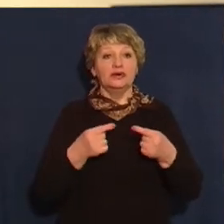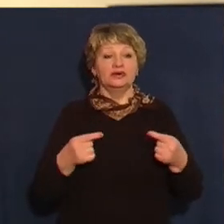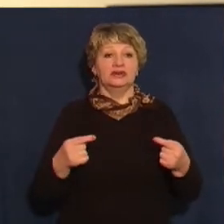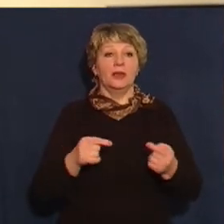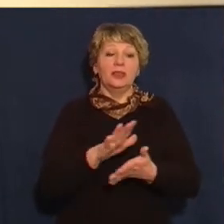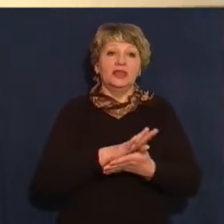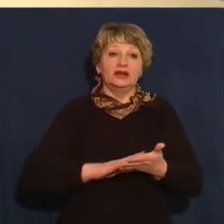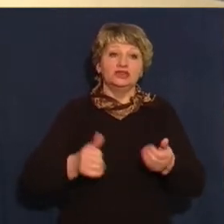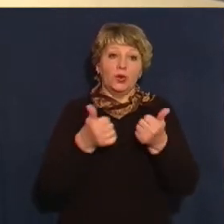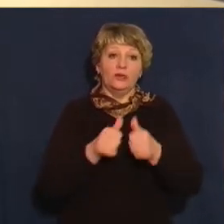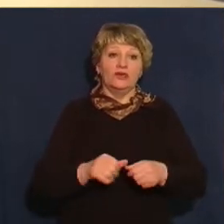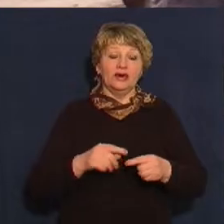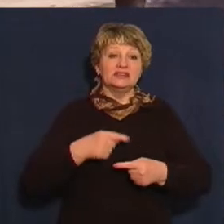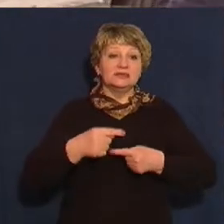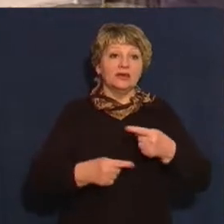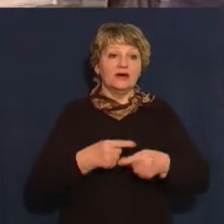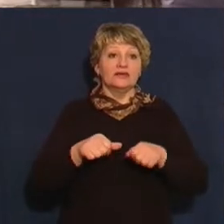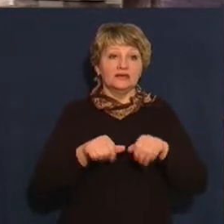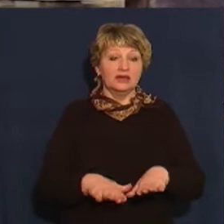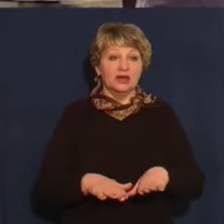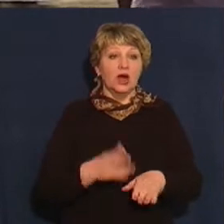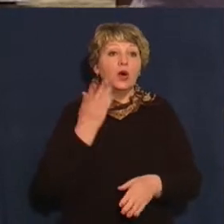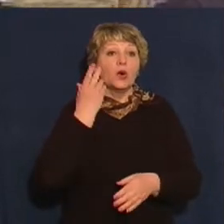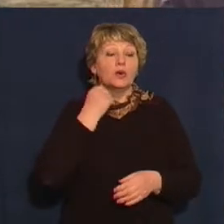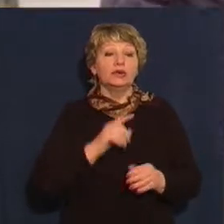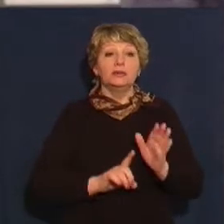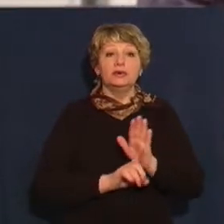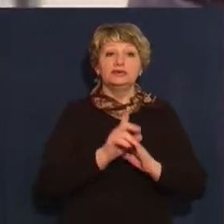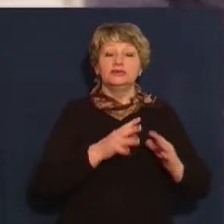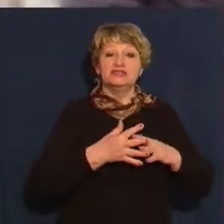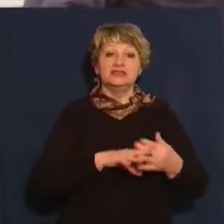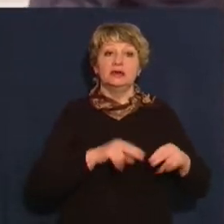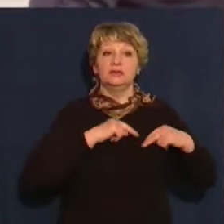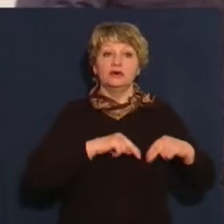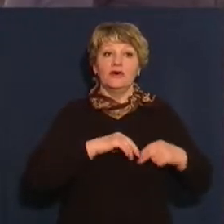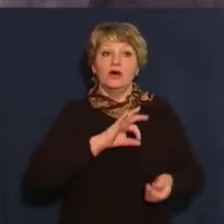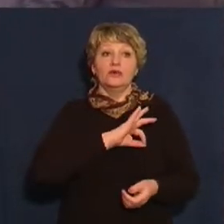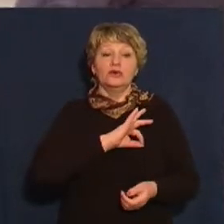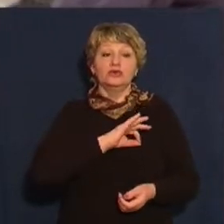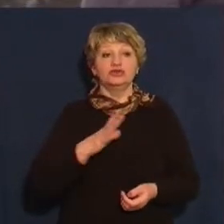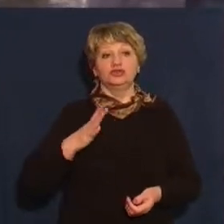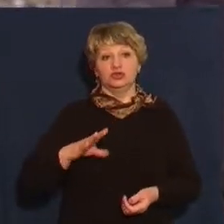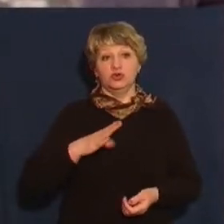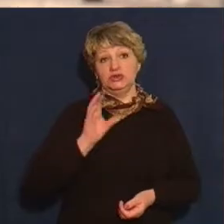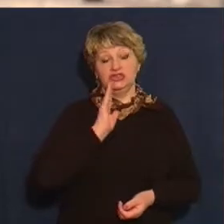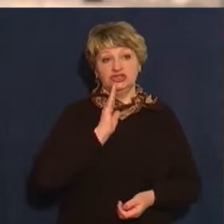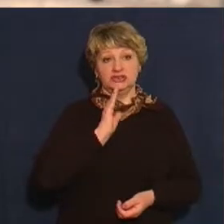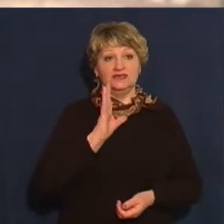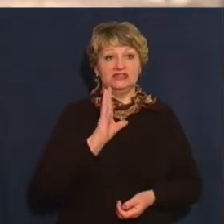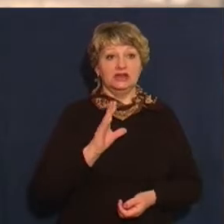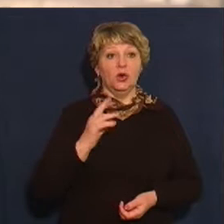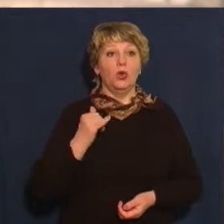подальшого оформлення спадкових прав. Коли почне в селі працювати нотаріус, чекає жителька Білозір'я Валентина Кондратенко. У